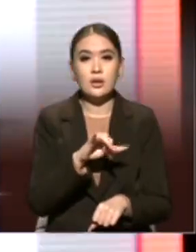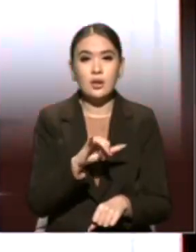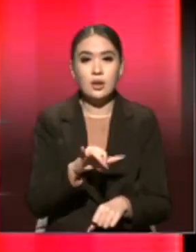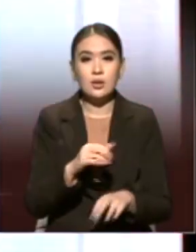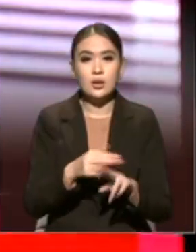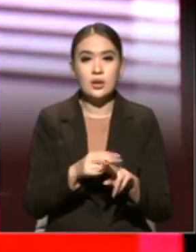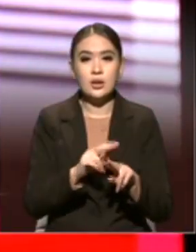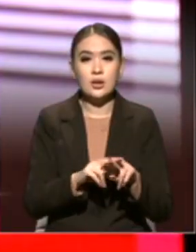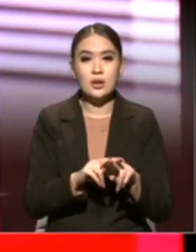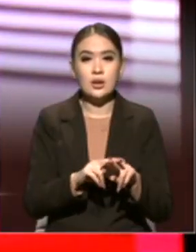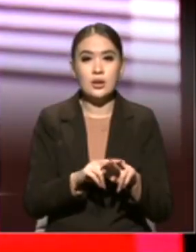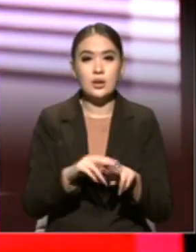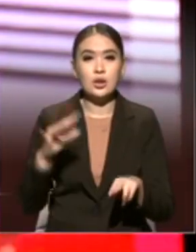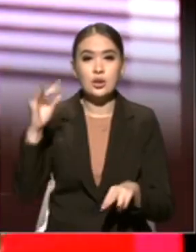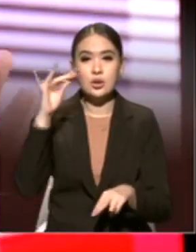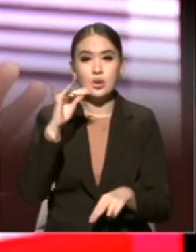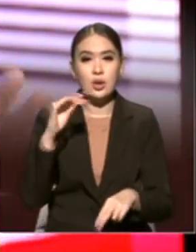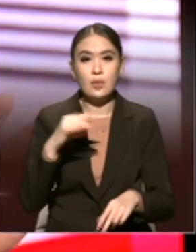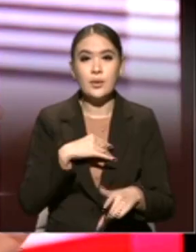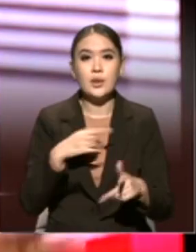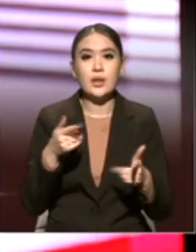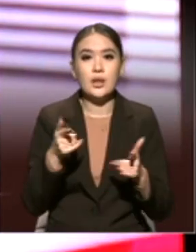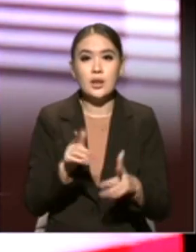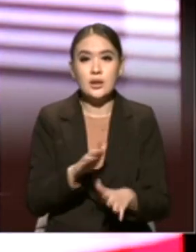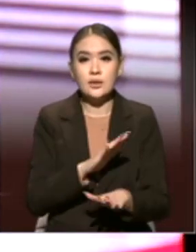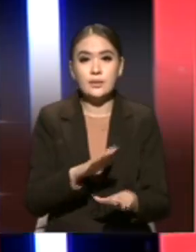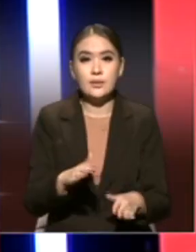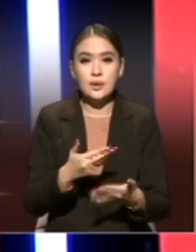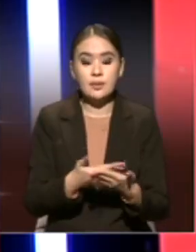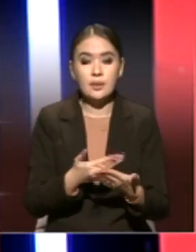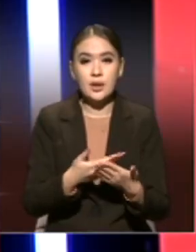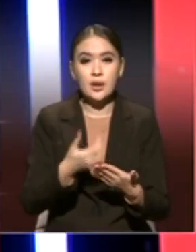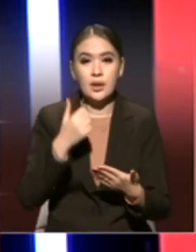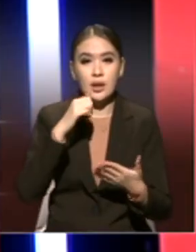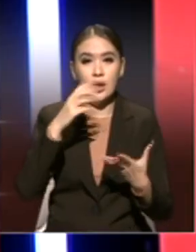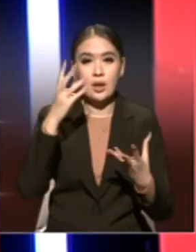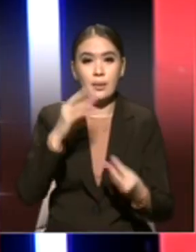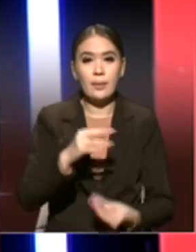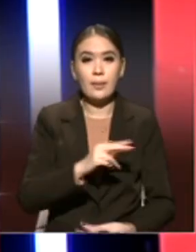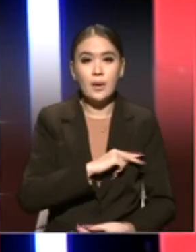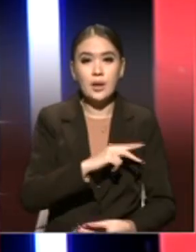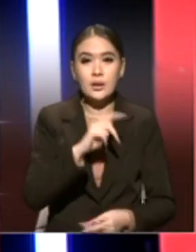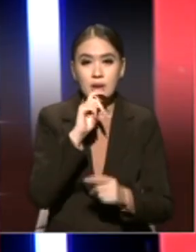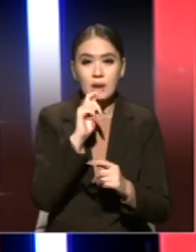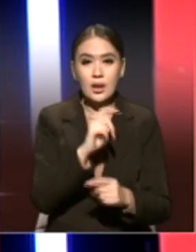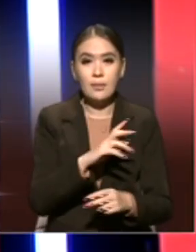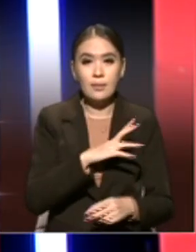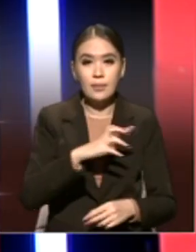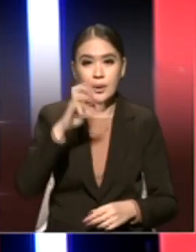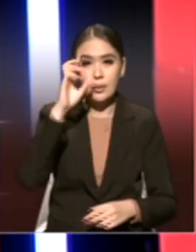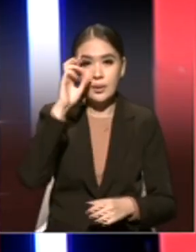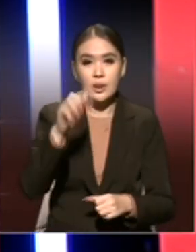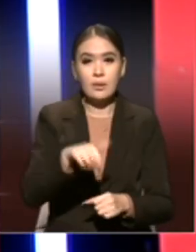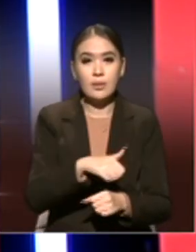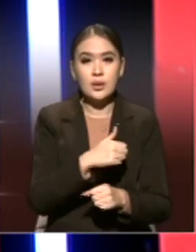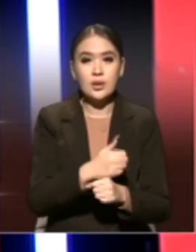кешірім сұраймын, мен сізбен келіспеймін. Кейде шектеліп қалатын жағдайлар болады. Кеше ғана ұлттық марапаттау кезінде мемлекет басшысы біздің